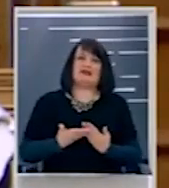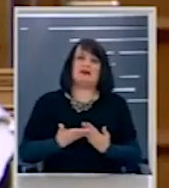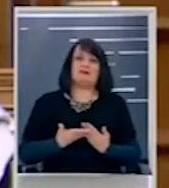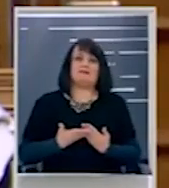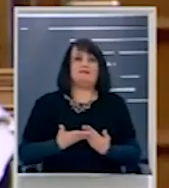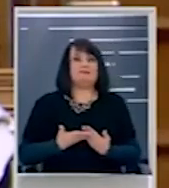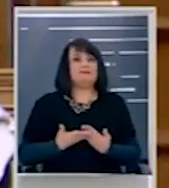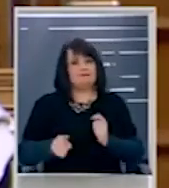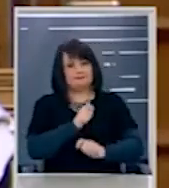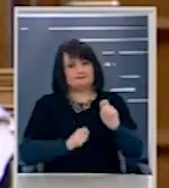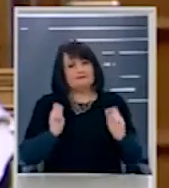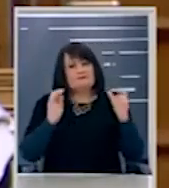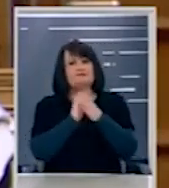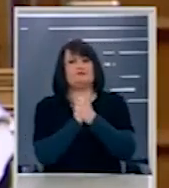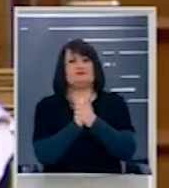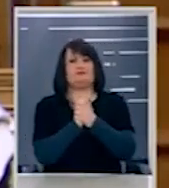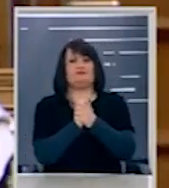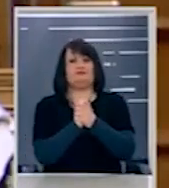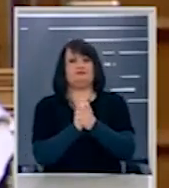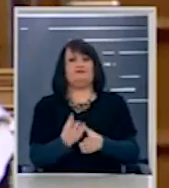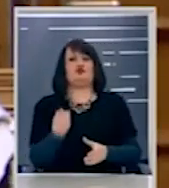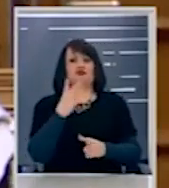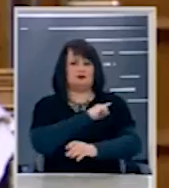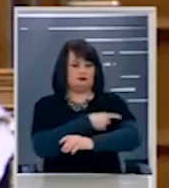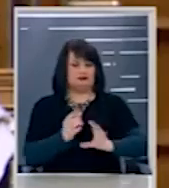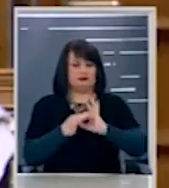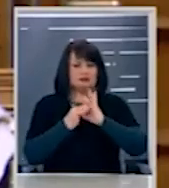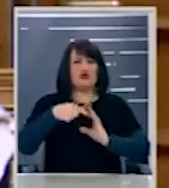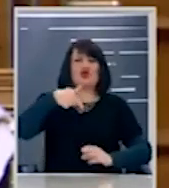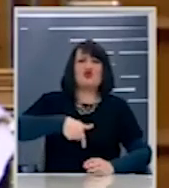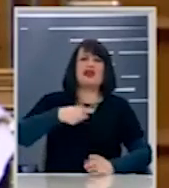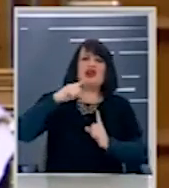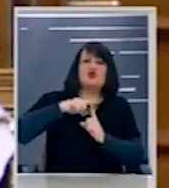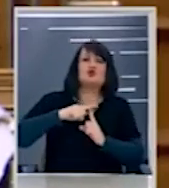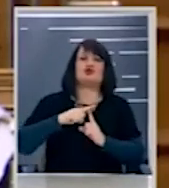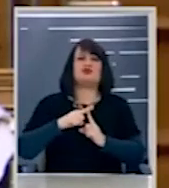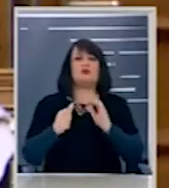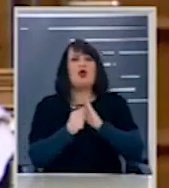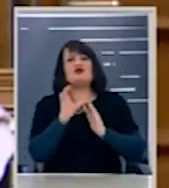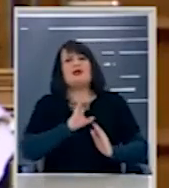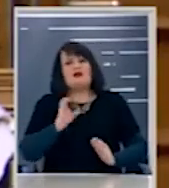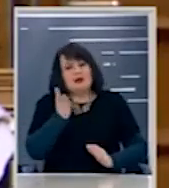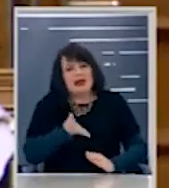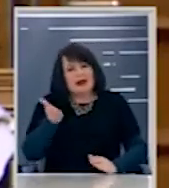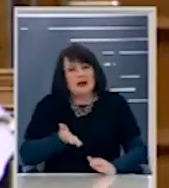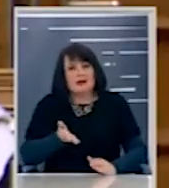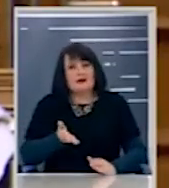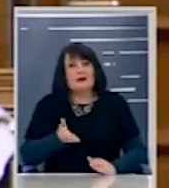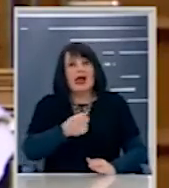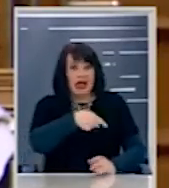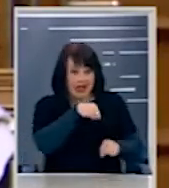Διαμορφώθηκαν νέες συμμαχίες και νέοι συσχετισμοί. Ήρθε ο πρόεδρος Γιούνκερ, ήρθε ο πρόεδρος Τούσκ. Δεν κατάλαβαν ότι η